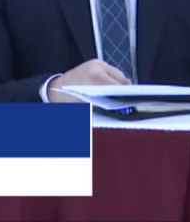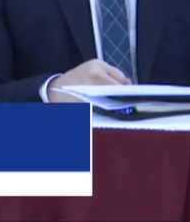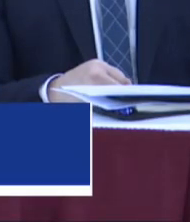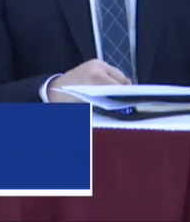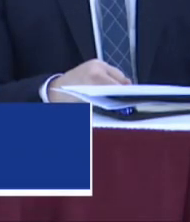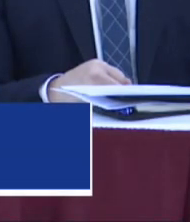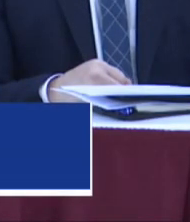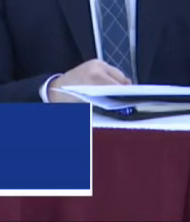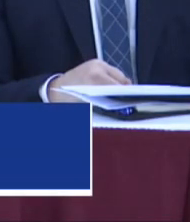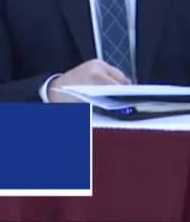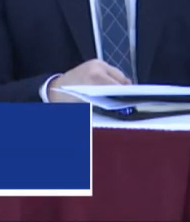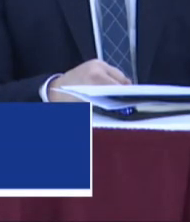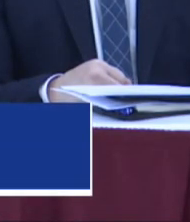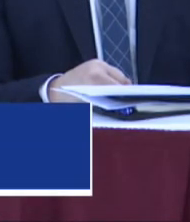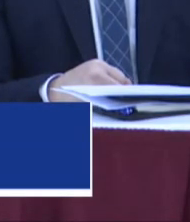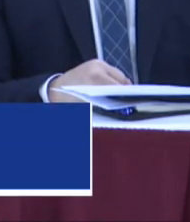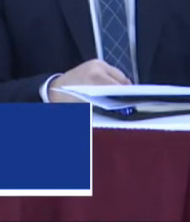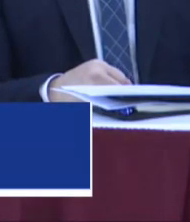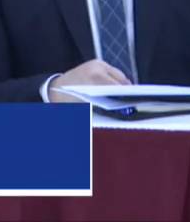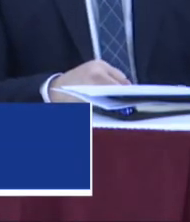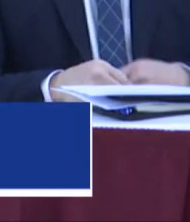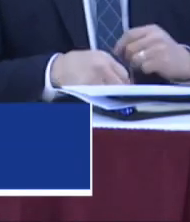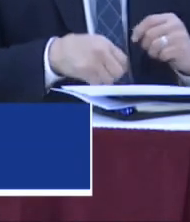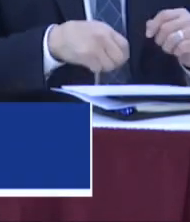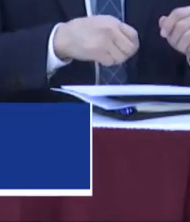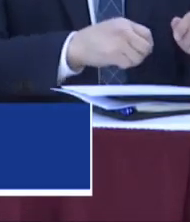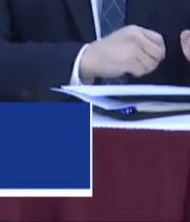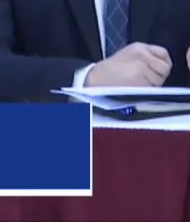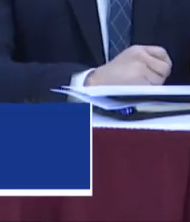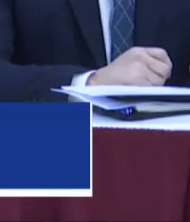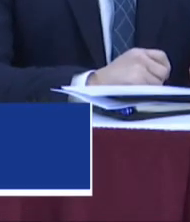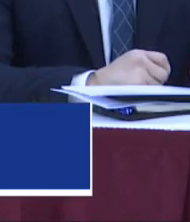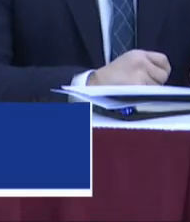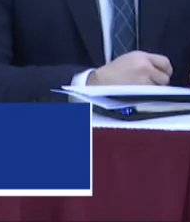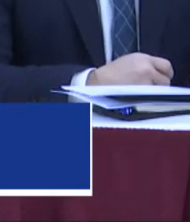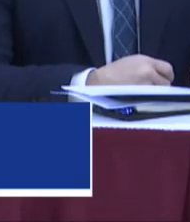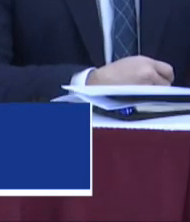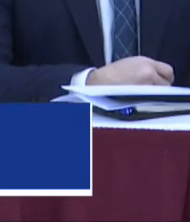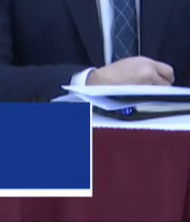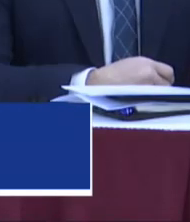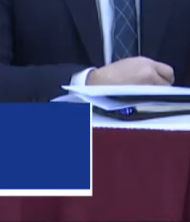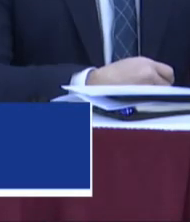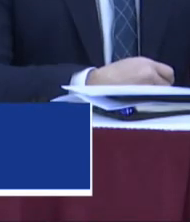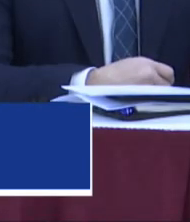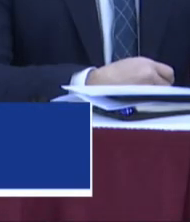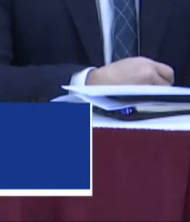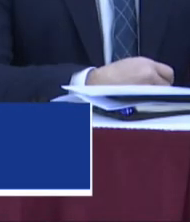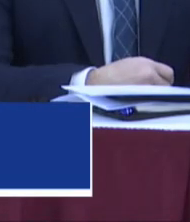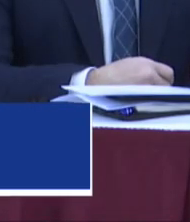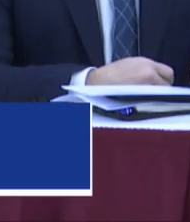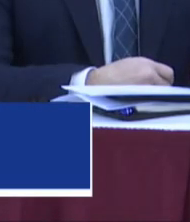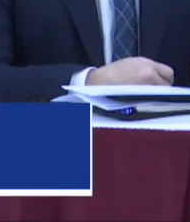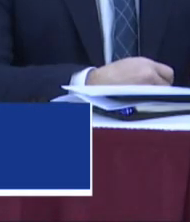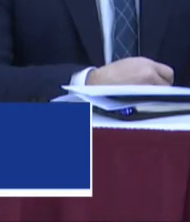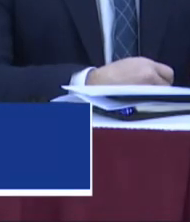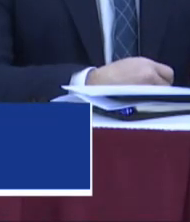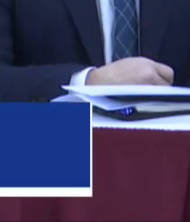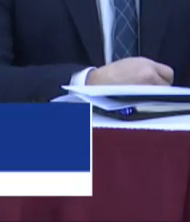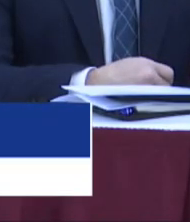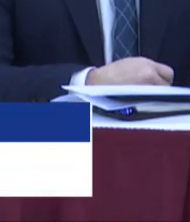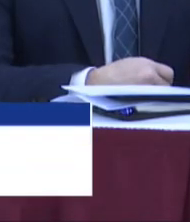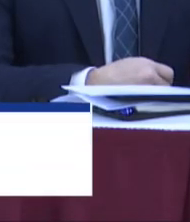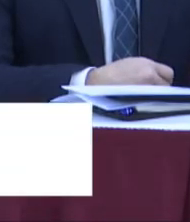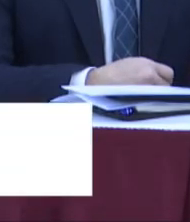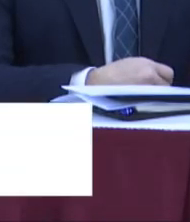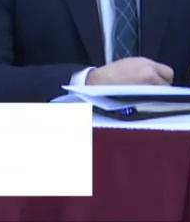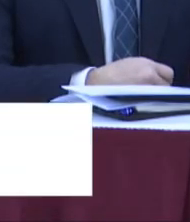гадаа хил задгаа бийцж байгаа байт юм шүүс нусаа хайж байгаа хог хаяглаа хайж байгаа шатааж байгаа энэ бүх байдал дээр бол